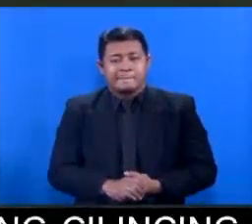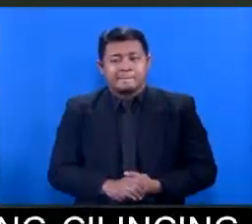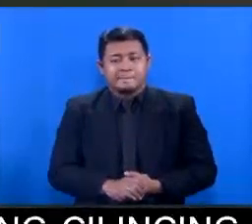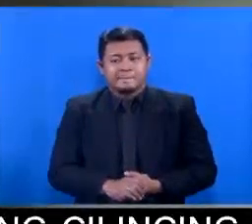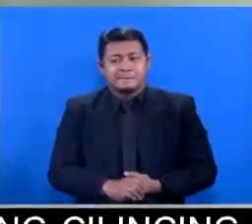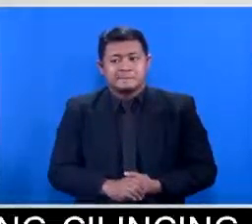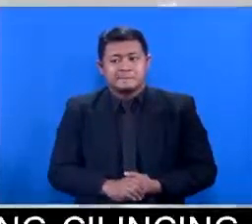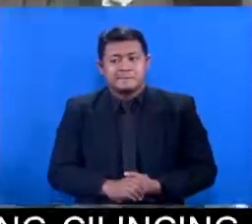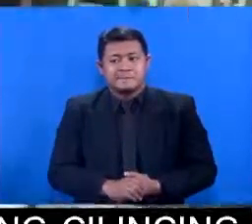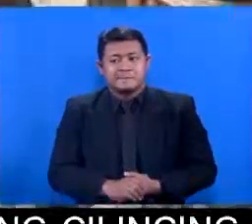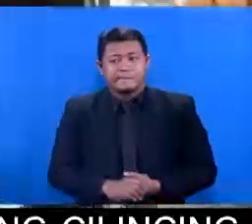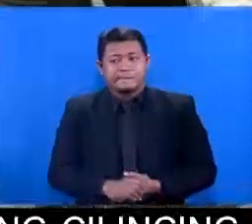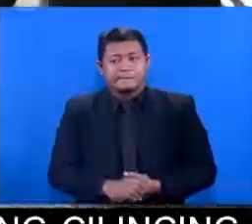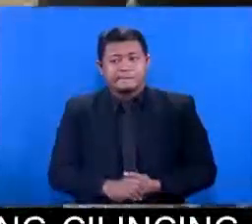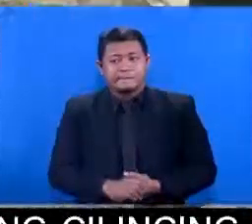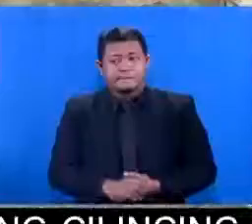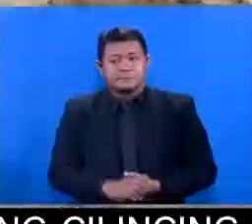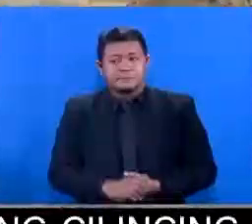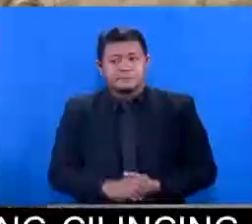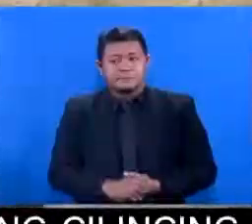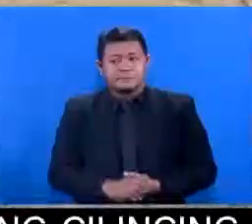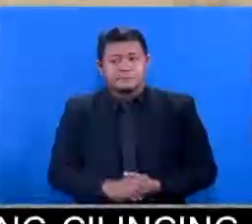Diangkat, digotong.